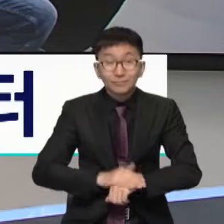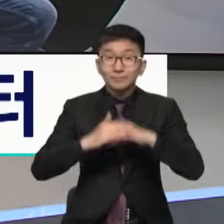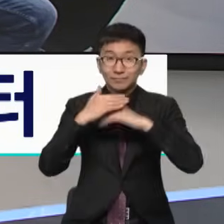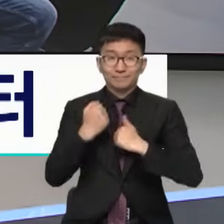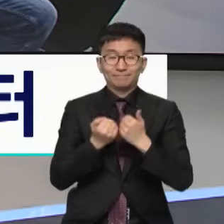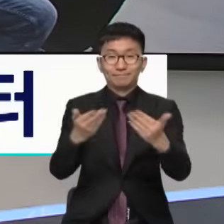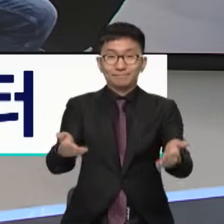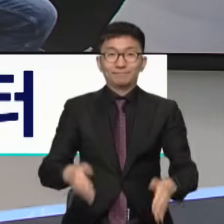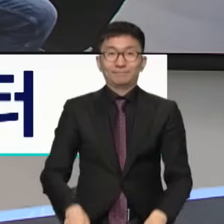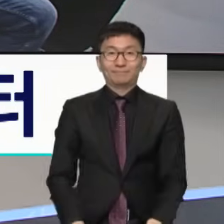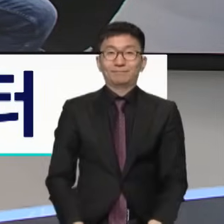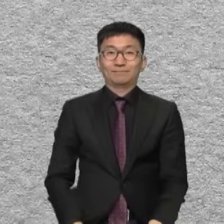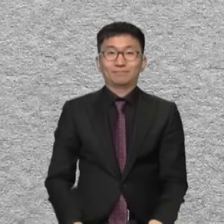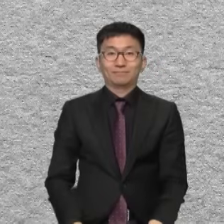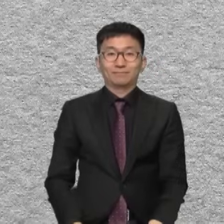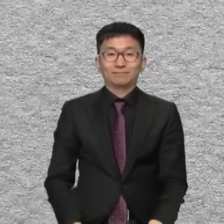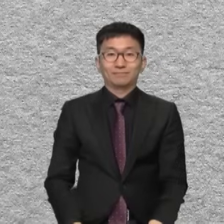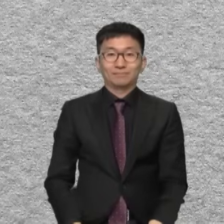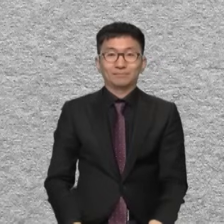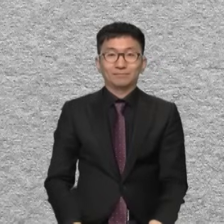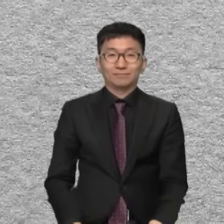기자입니다.